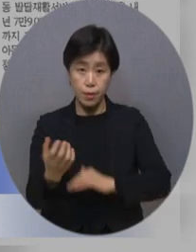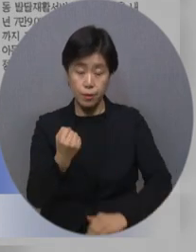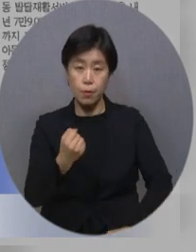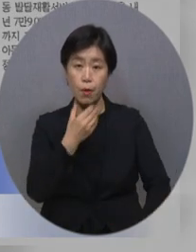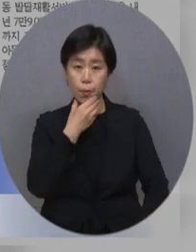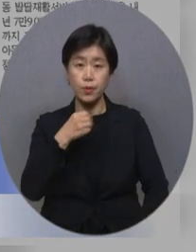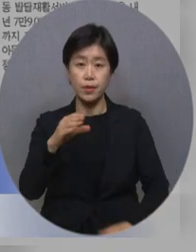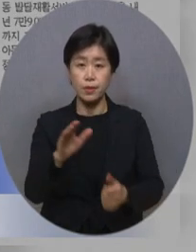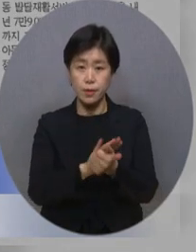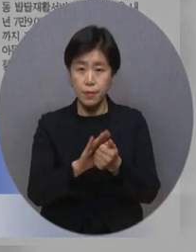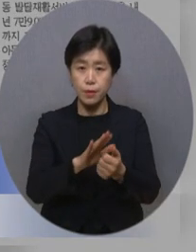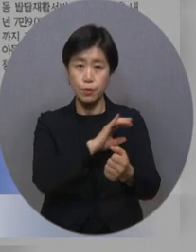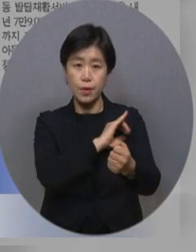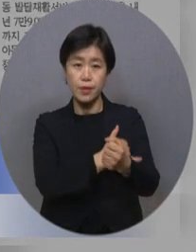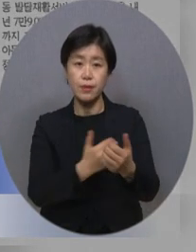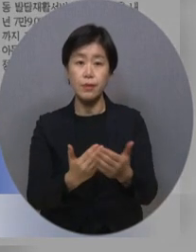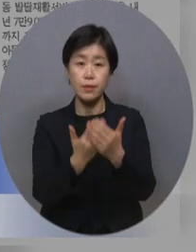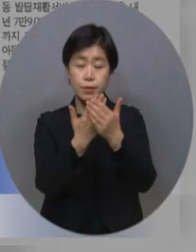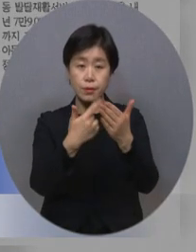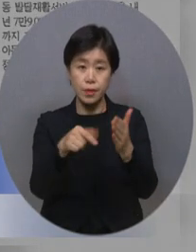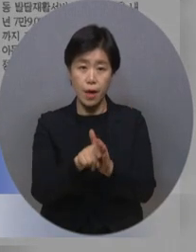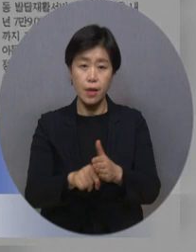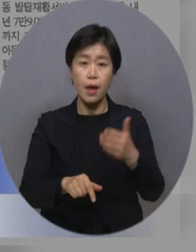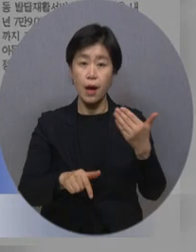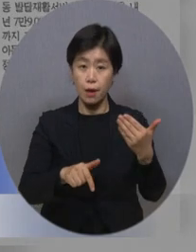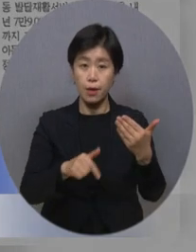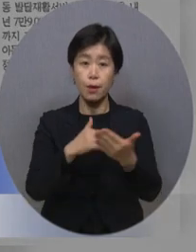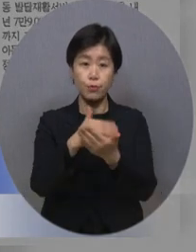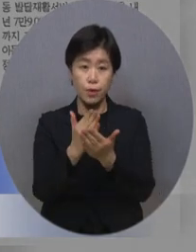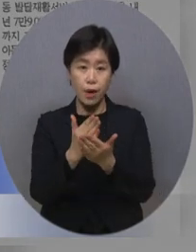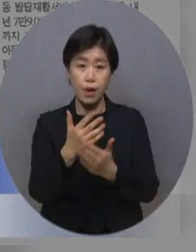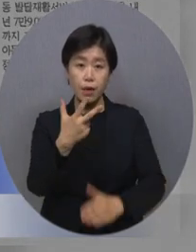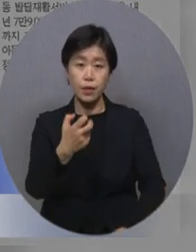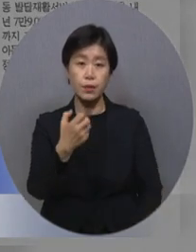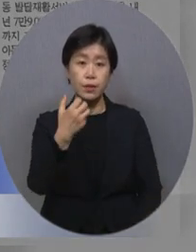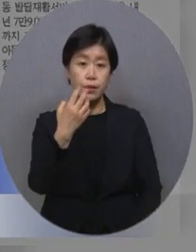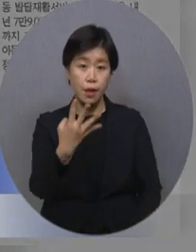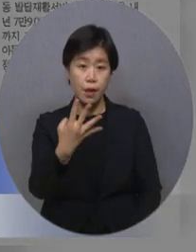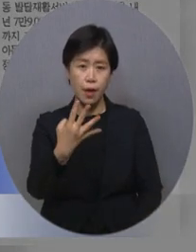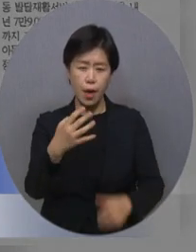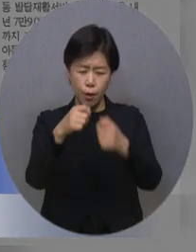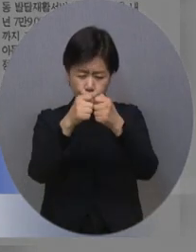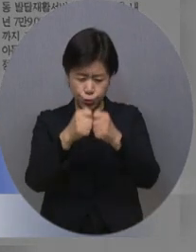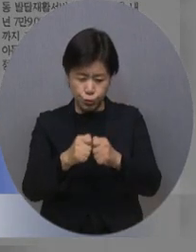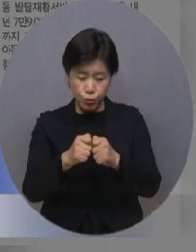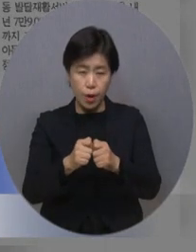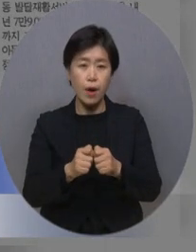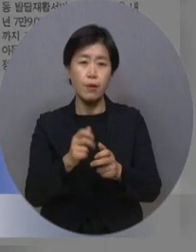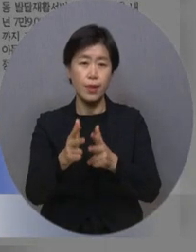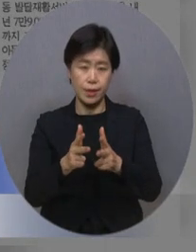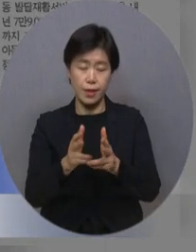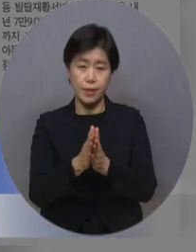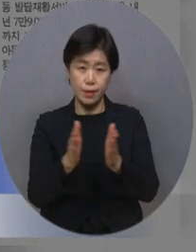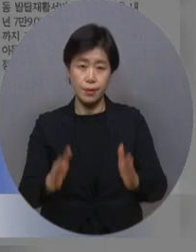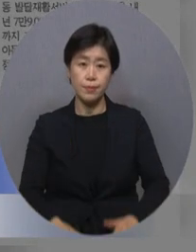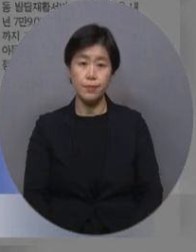서비스 권익 증진 등 9개 분야 74개 세부 추진과제로 구성됐습니다 제6차